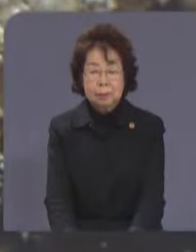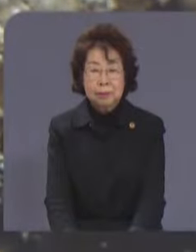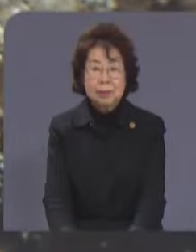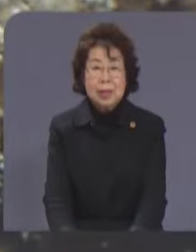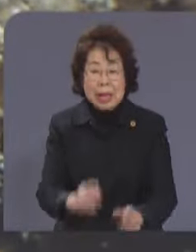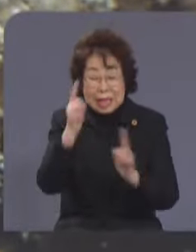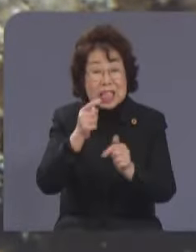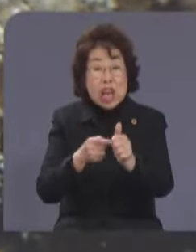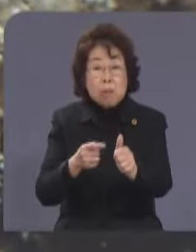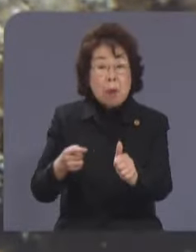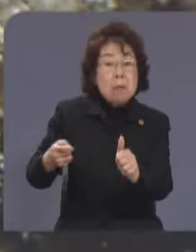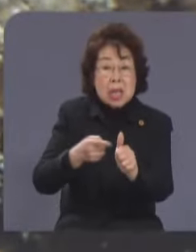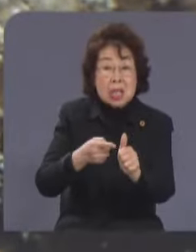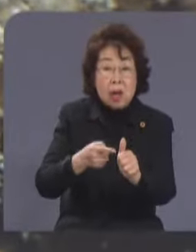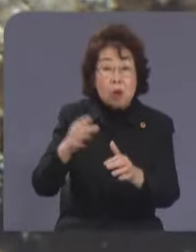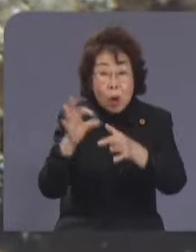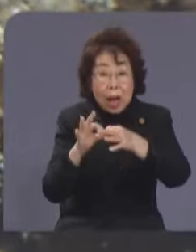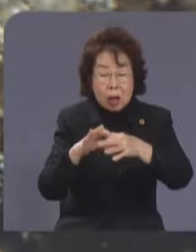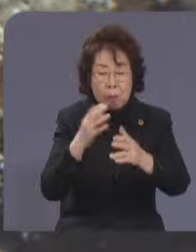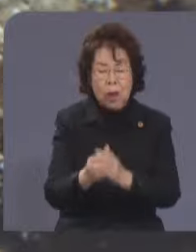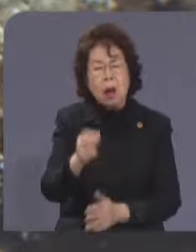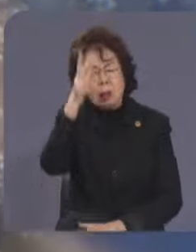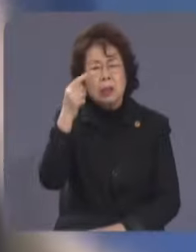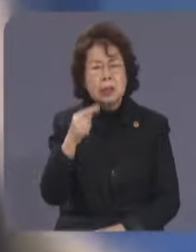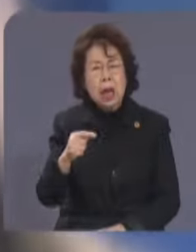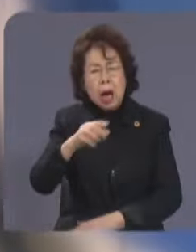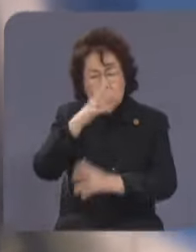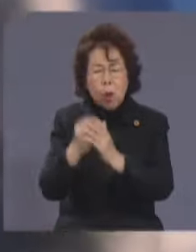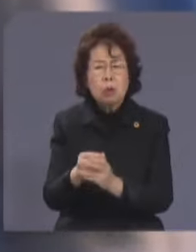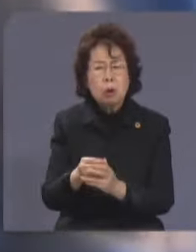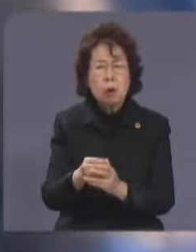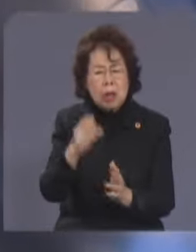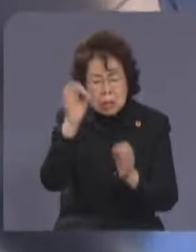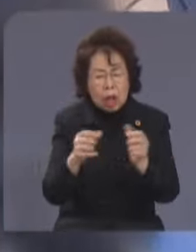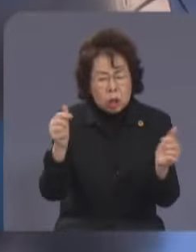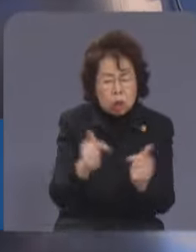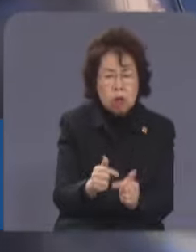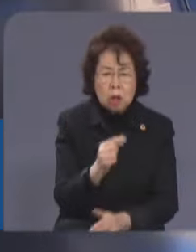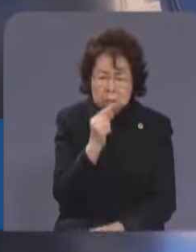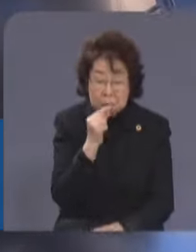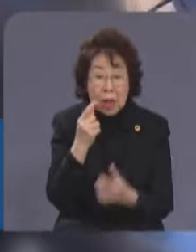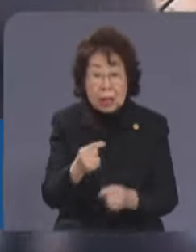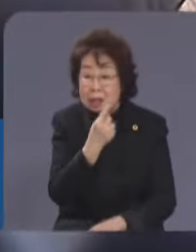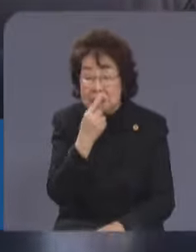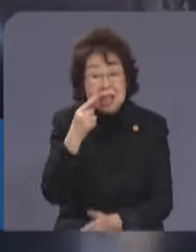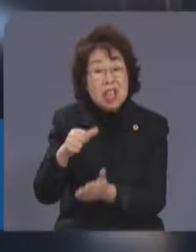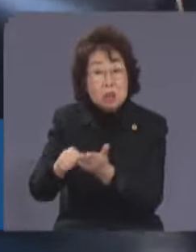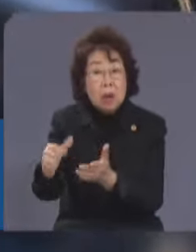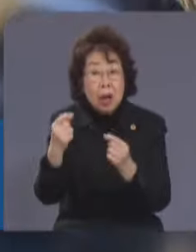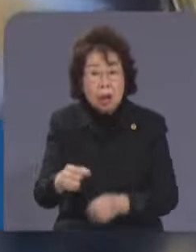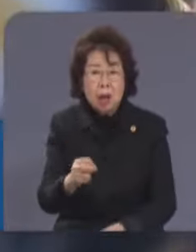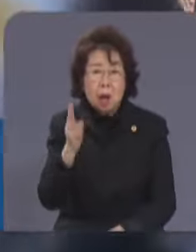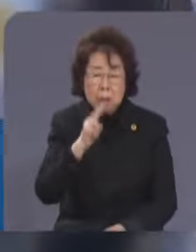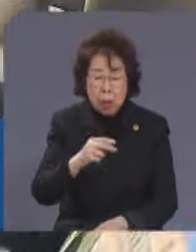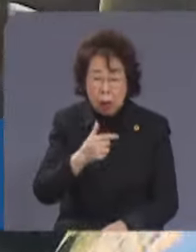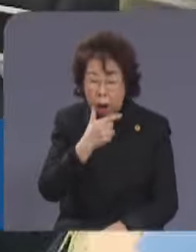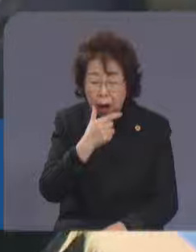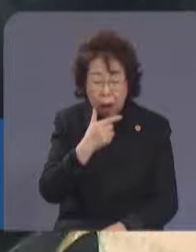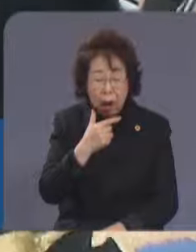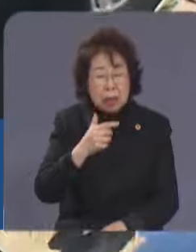이재명 대표 피습 사건과 관련해 경찰의 사건 은폐 축소 의혹에 이어 증거인멸과